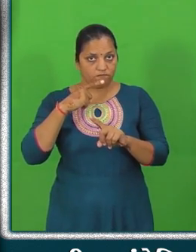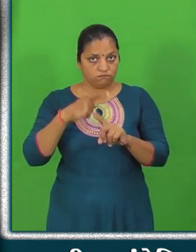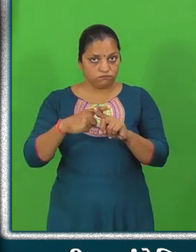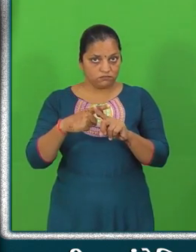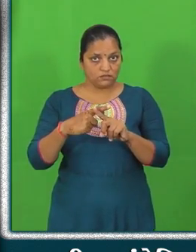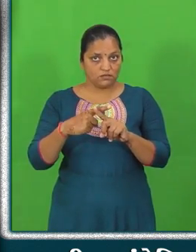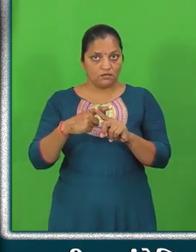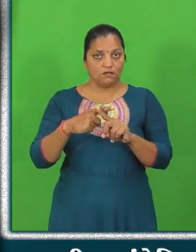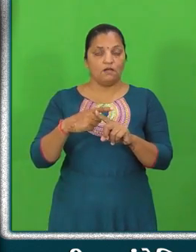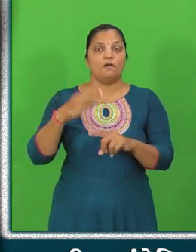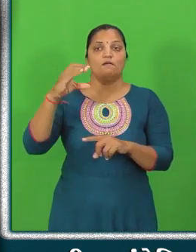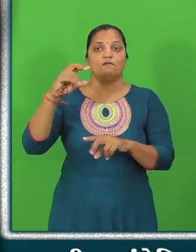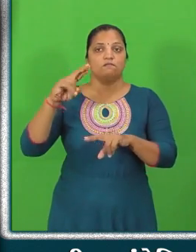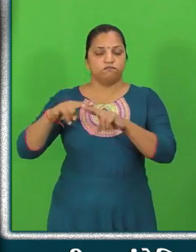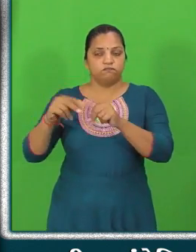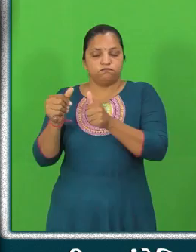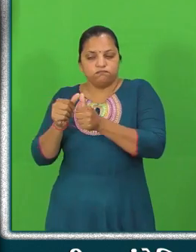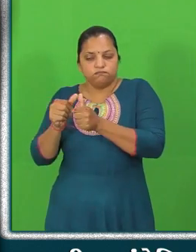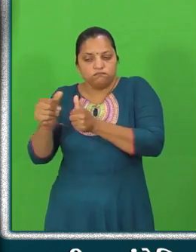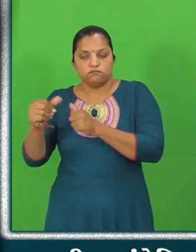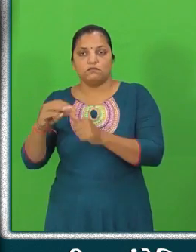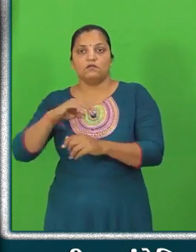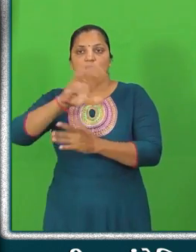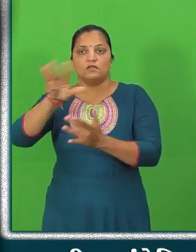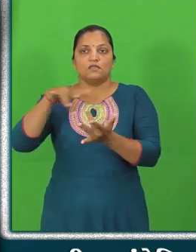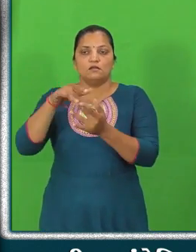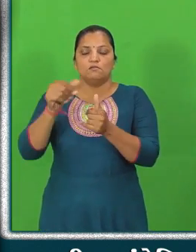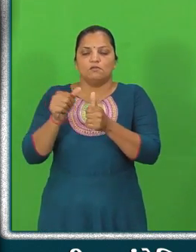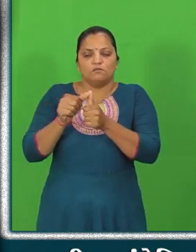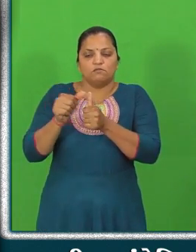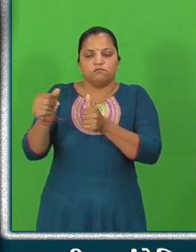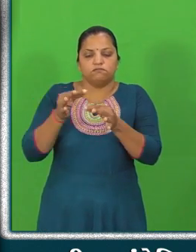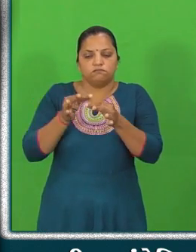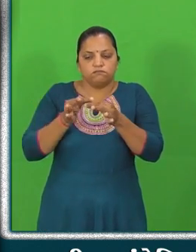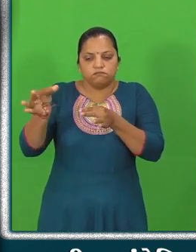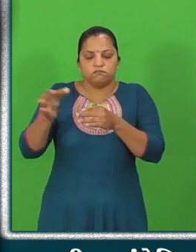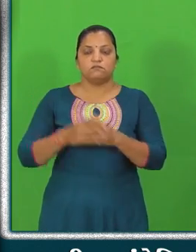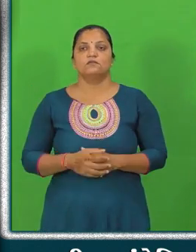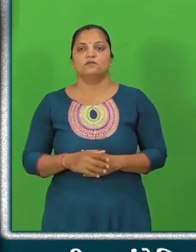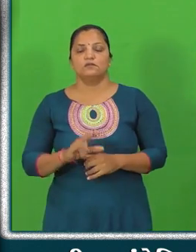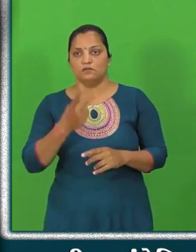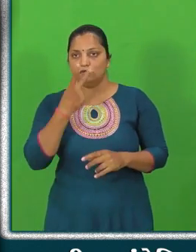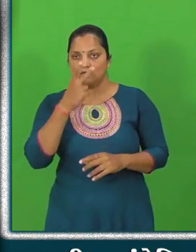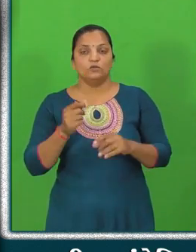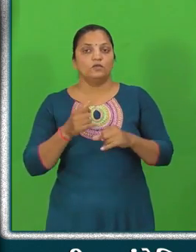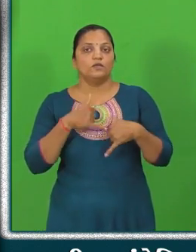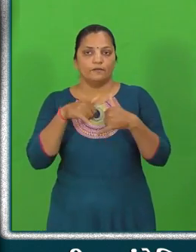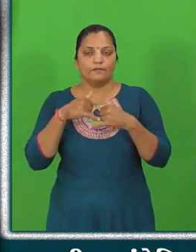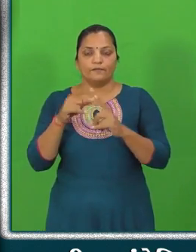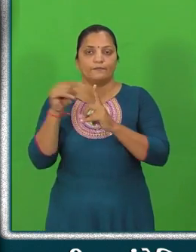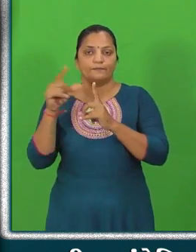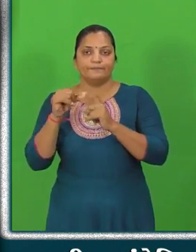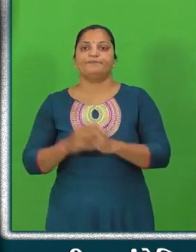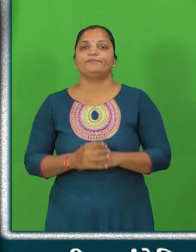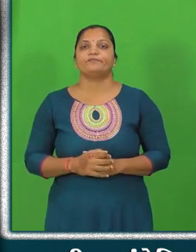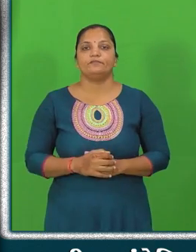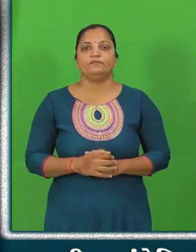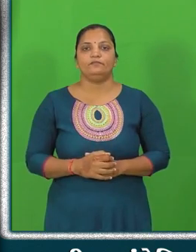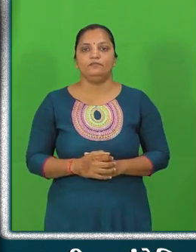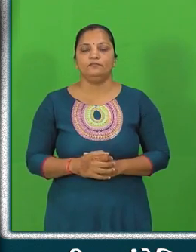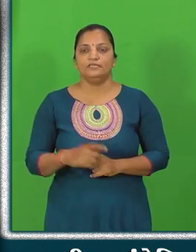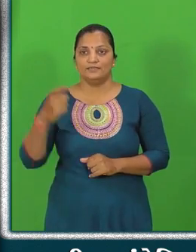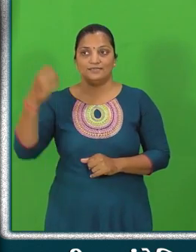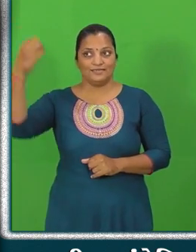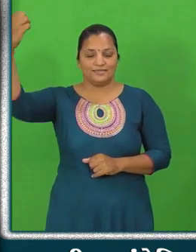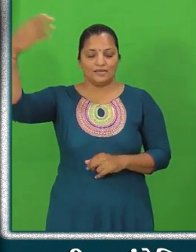જે કઈ એની કેન્દ્ર લંબાઈ હોય એના કરતા પણ વધારે અંતરે મૂકીએ તો શું પરિસ્થિતિ થાય છે આપણે જોઈએ. ચલો ઝડપથી આપણે પહેલા